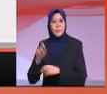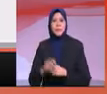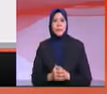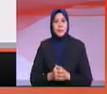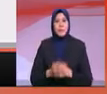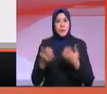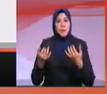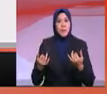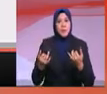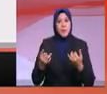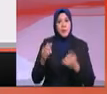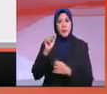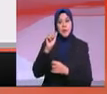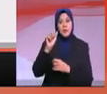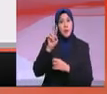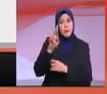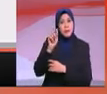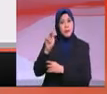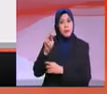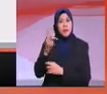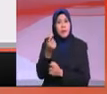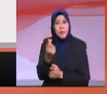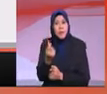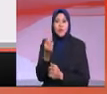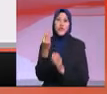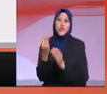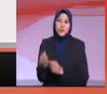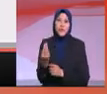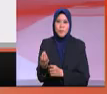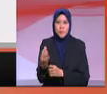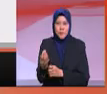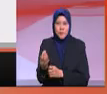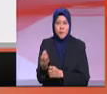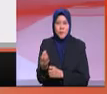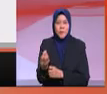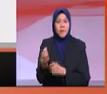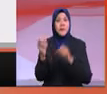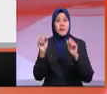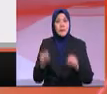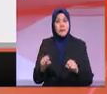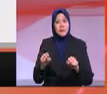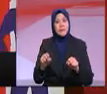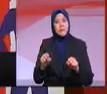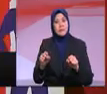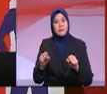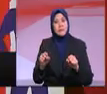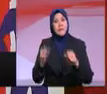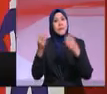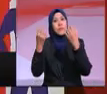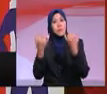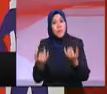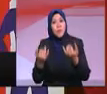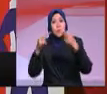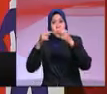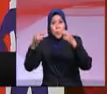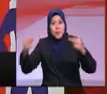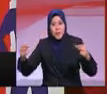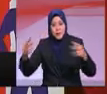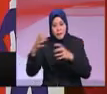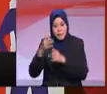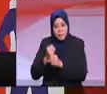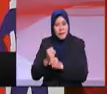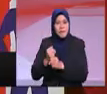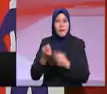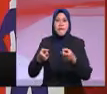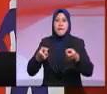Keistimewaan gunakan RTK antigen ialah kos dia adalah rendah dan juga dia turnaround time. Jadi keputusan yang kita boleh